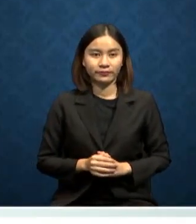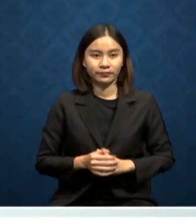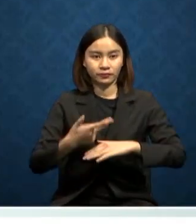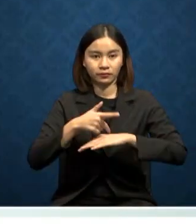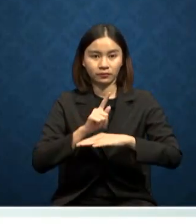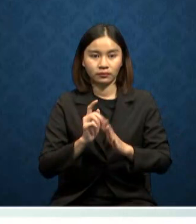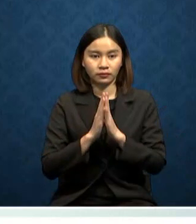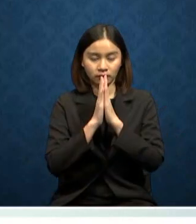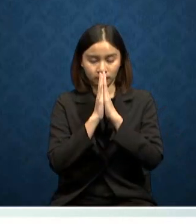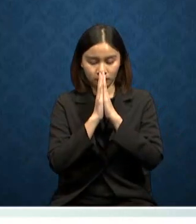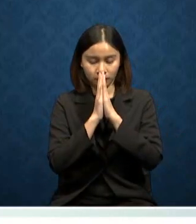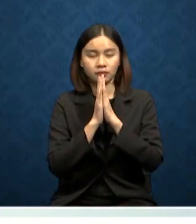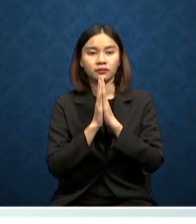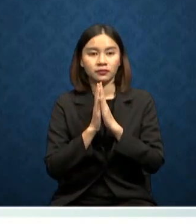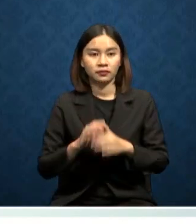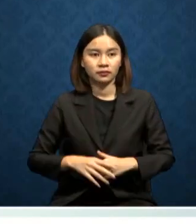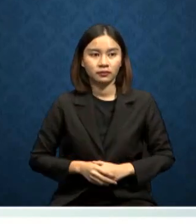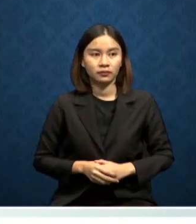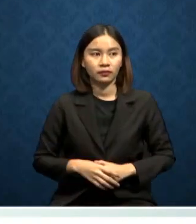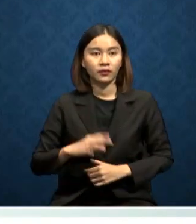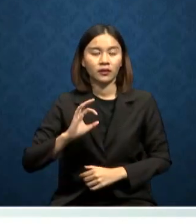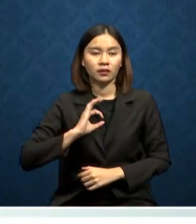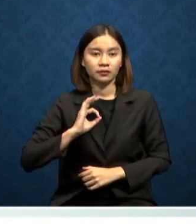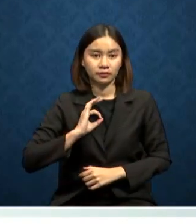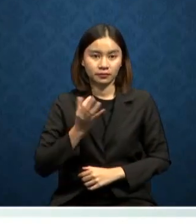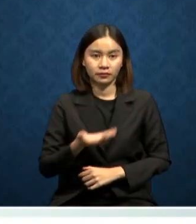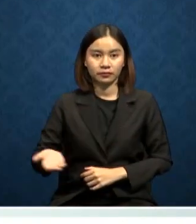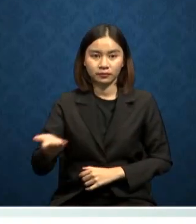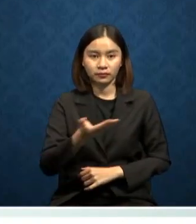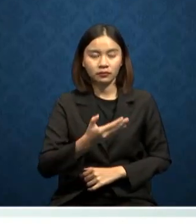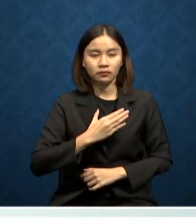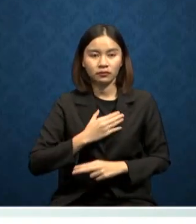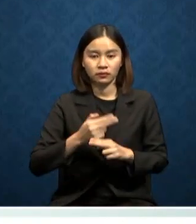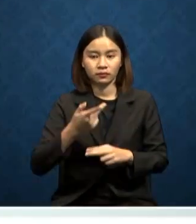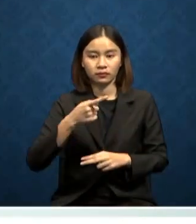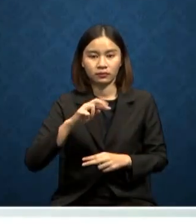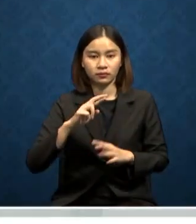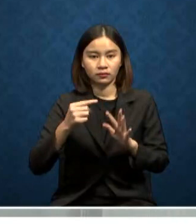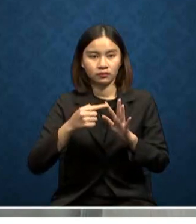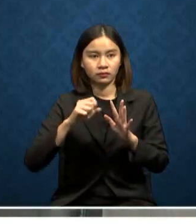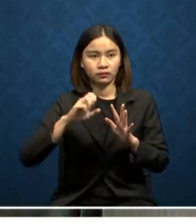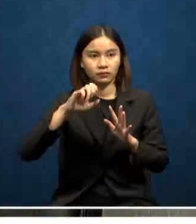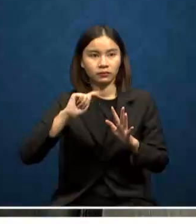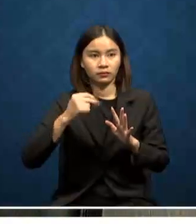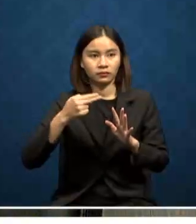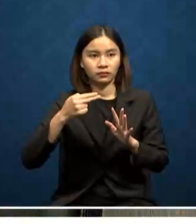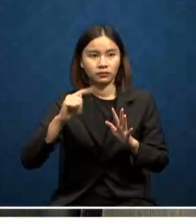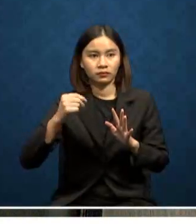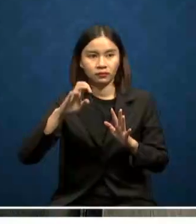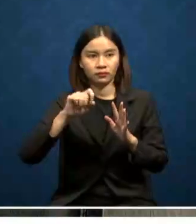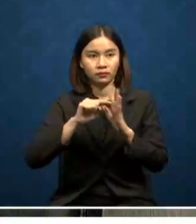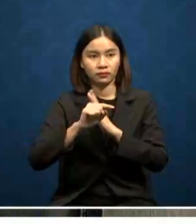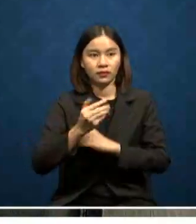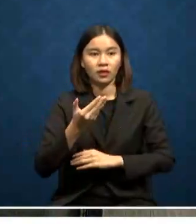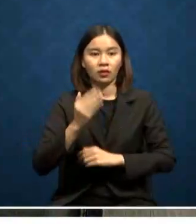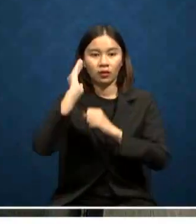กับเรียนท่านประธานที่เคารพและท่านสมาชิกทุกท่านนะกับผมประสิทธิ์ปทุมลักษณ์จะขออภิป